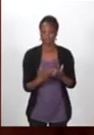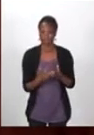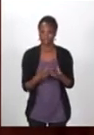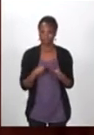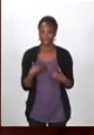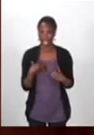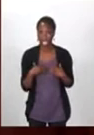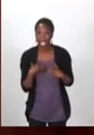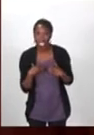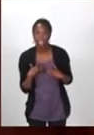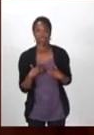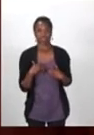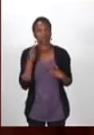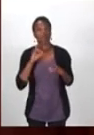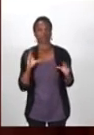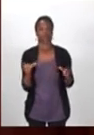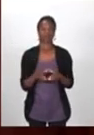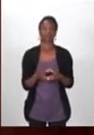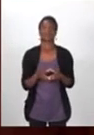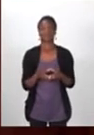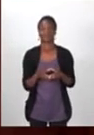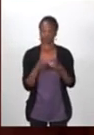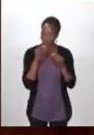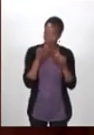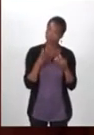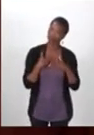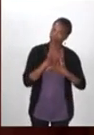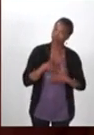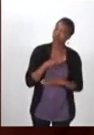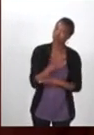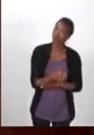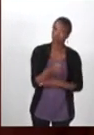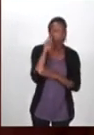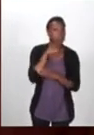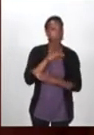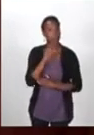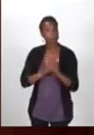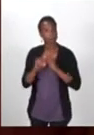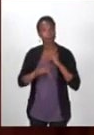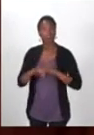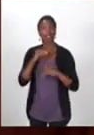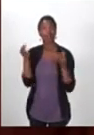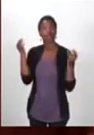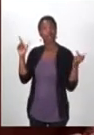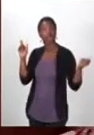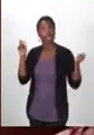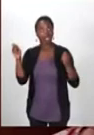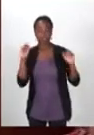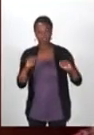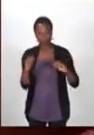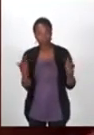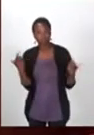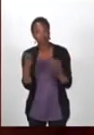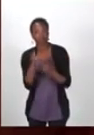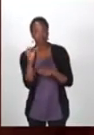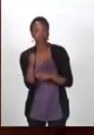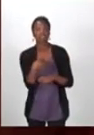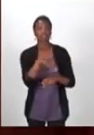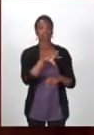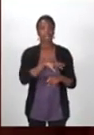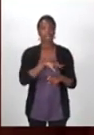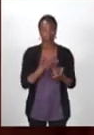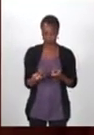anime notre groupe aujourd'hui. La satisfaction de pouvoir mettre en œuvre notre programme de transition écologique et de justice sociale grâce à une